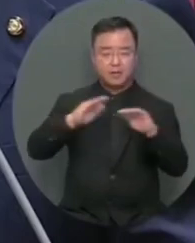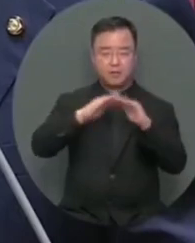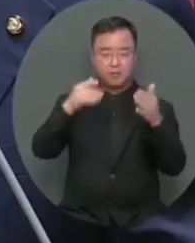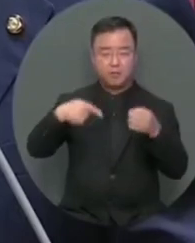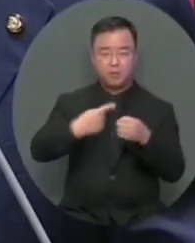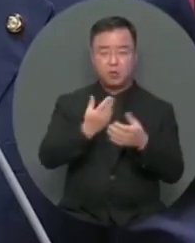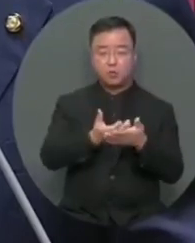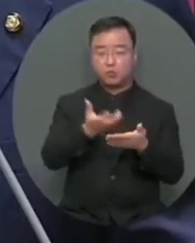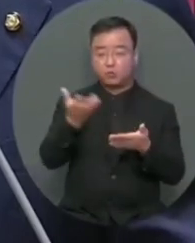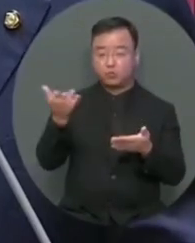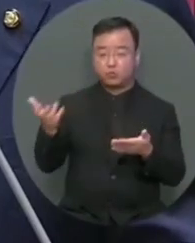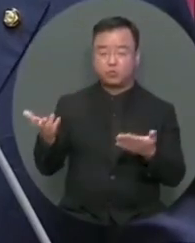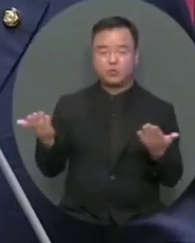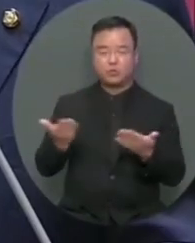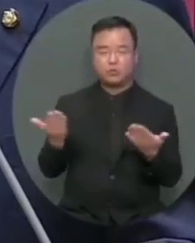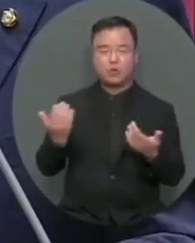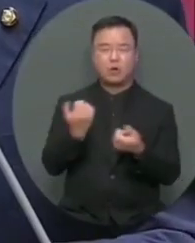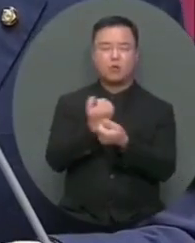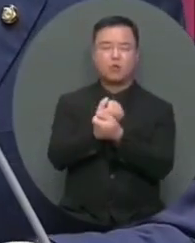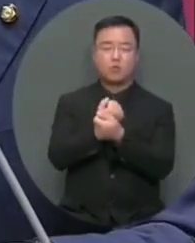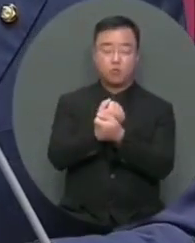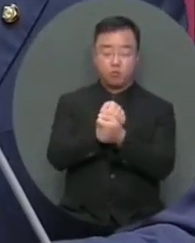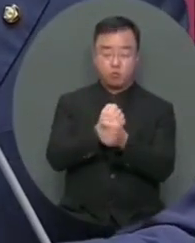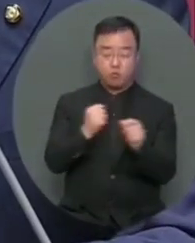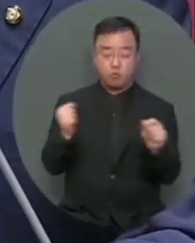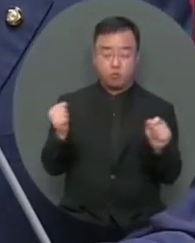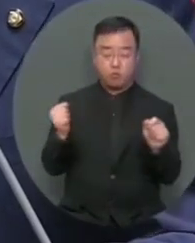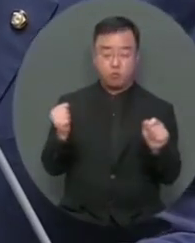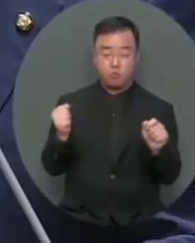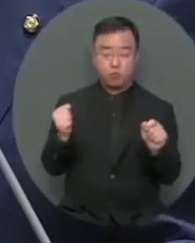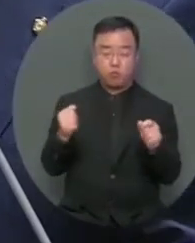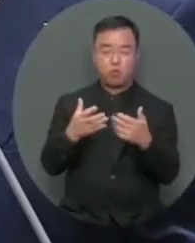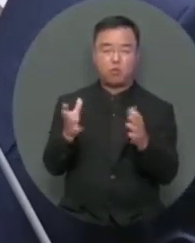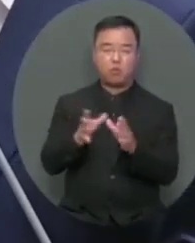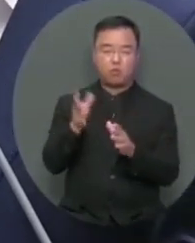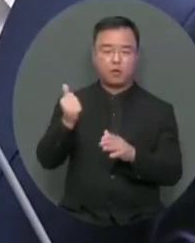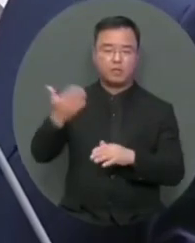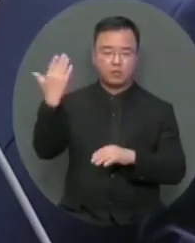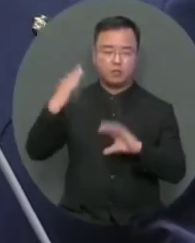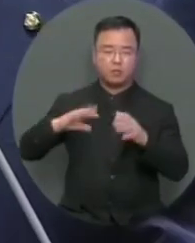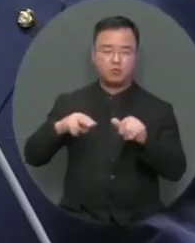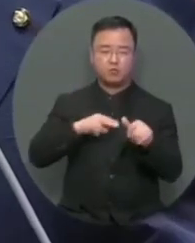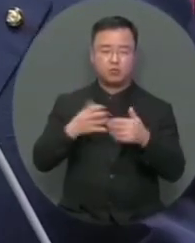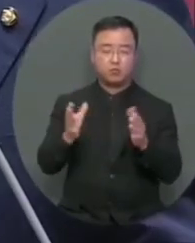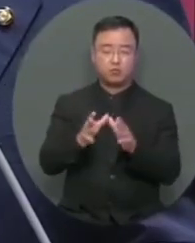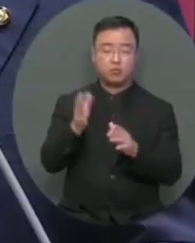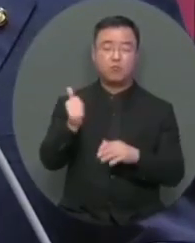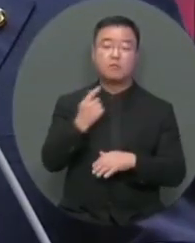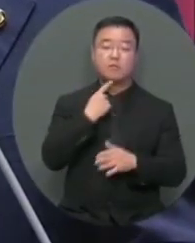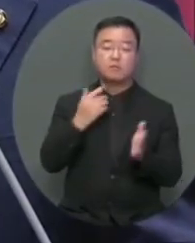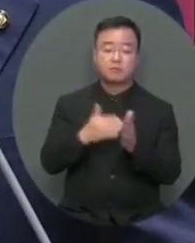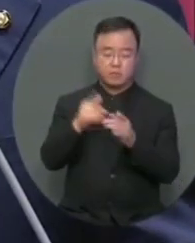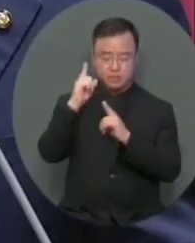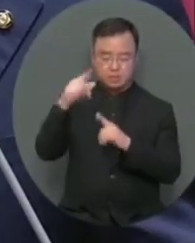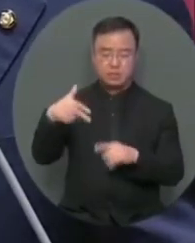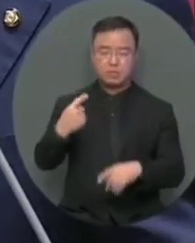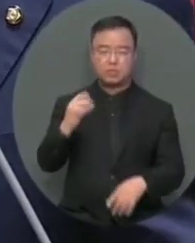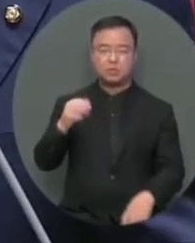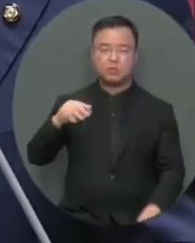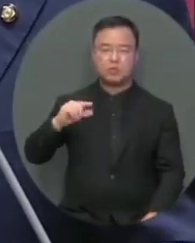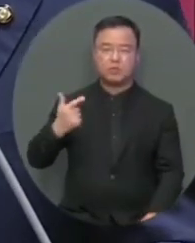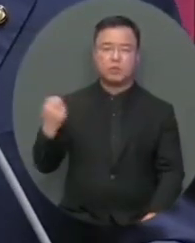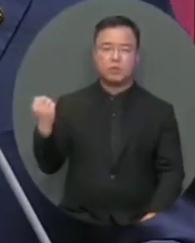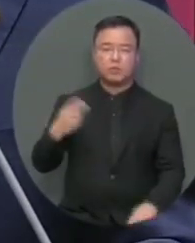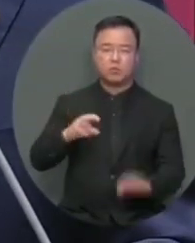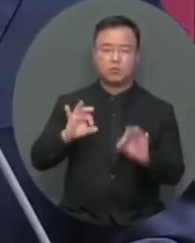강보회장을 지금 하고 계시고 전 국정원장을 지내신 이종찬 국정원장하고 김자진 장군의 손녀로